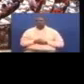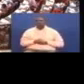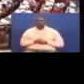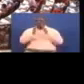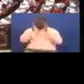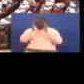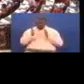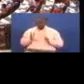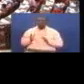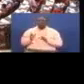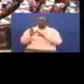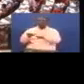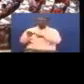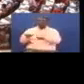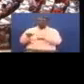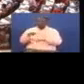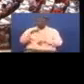Waheshimiwa spika.